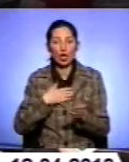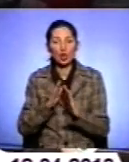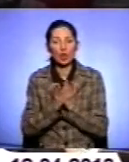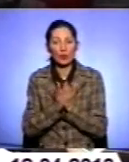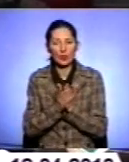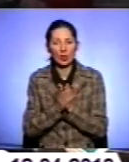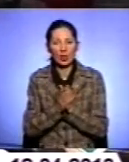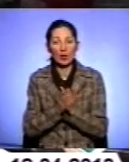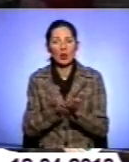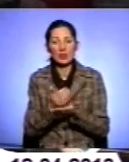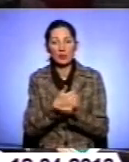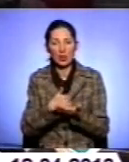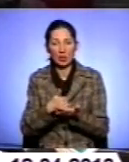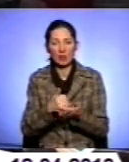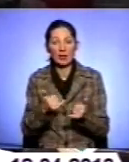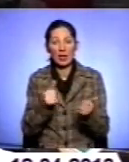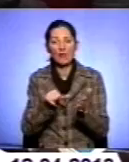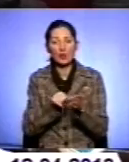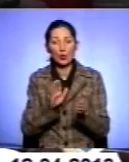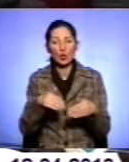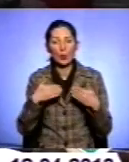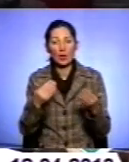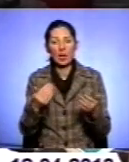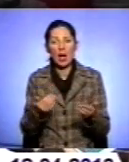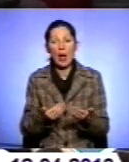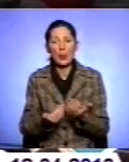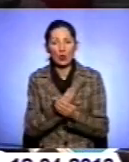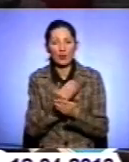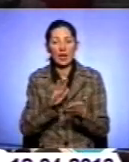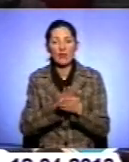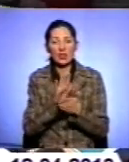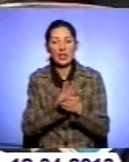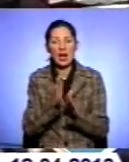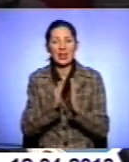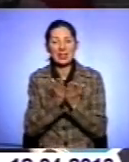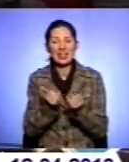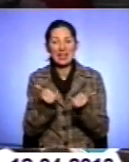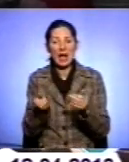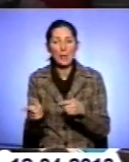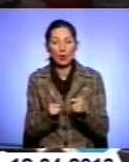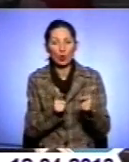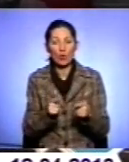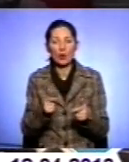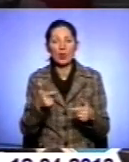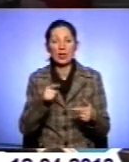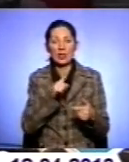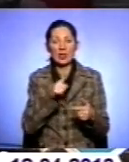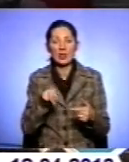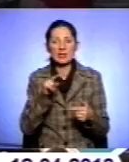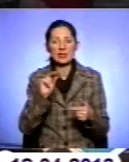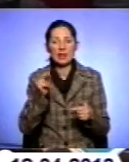Для відвідувачів будуть запропоновані найновіші видання книг для підготовки до здачі тестів